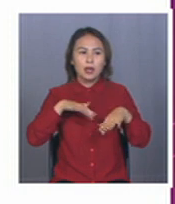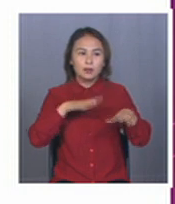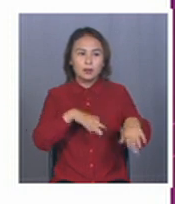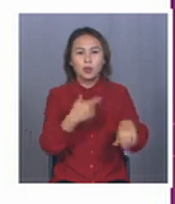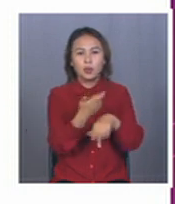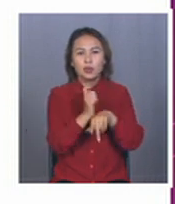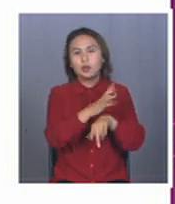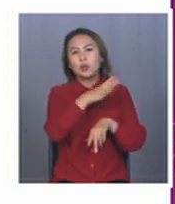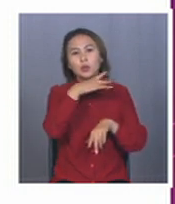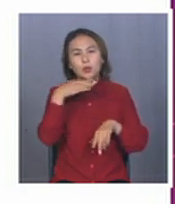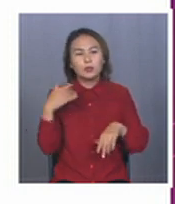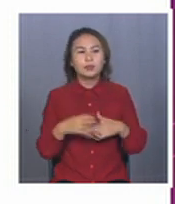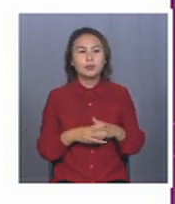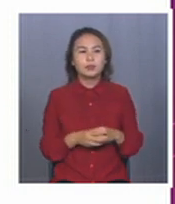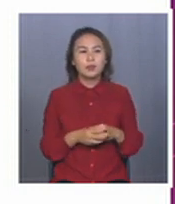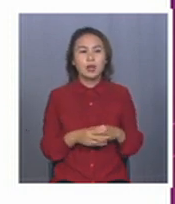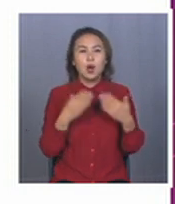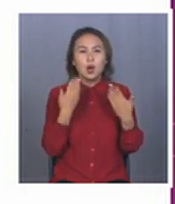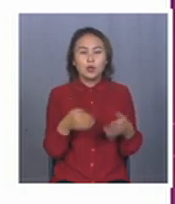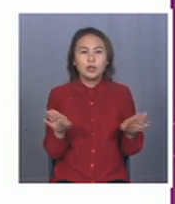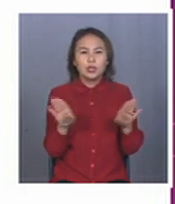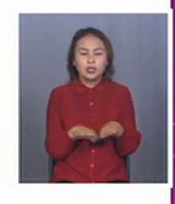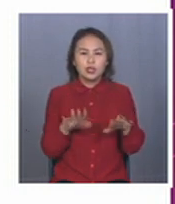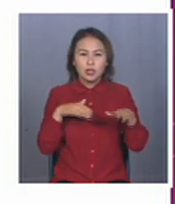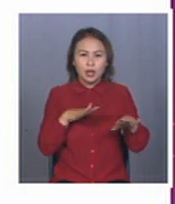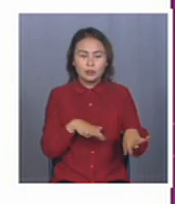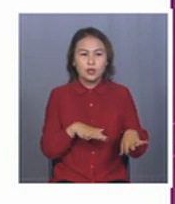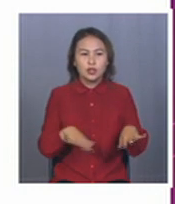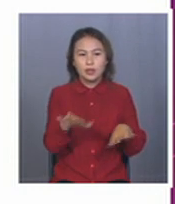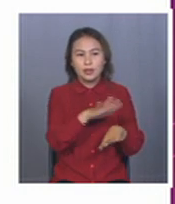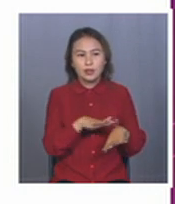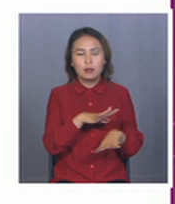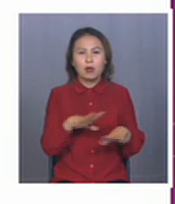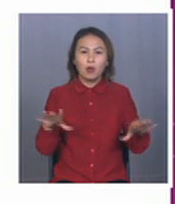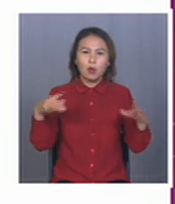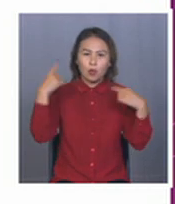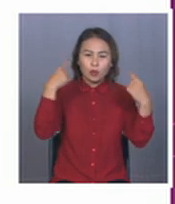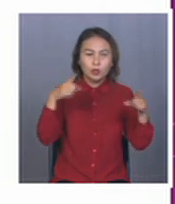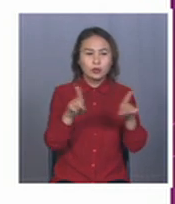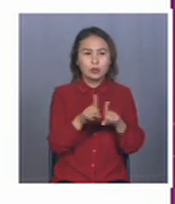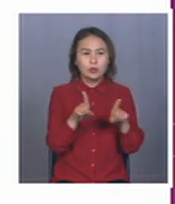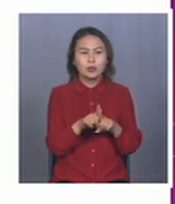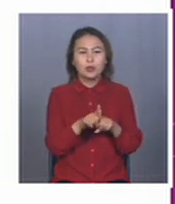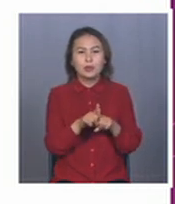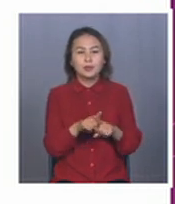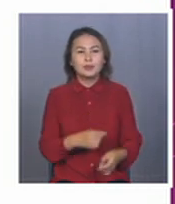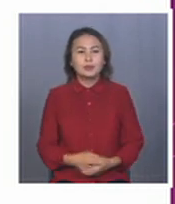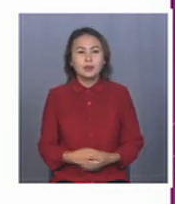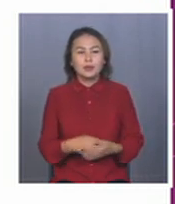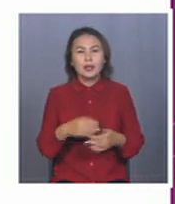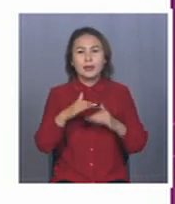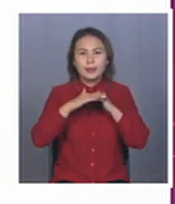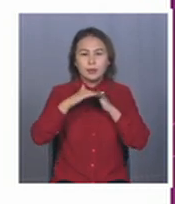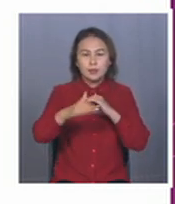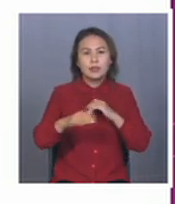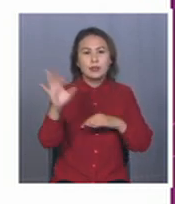көп. Осы жайылымды жерлерде қой шаруашылығы да қолға алынған. Еліміздің батысы